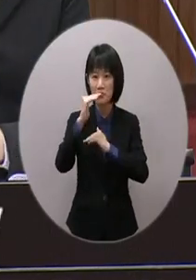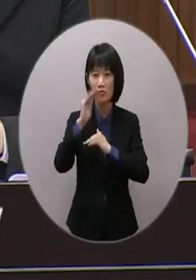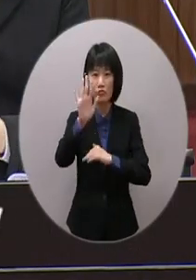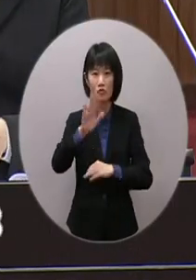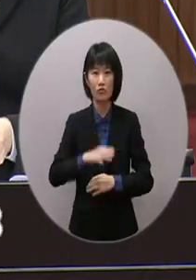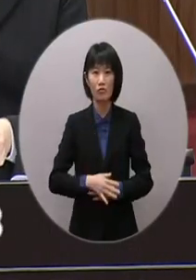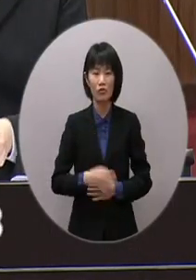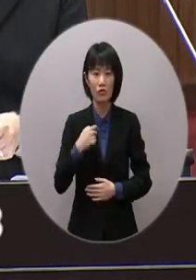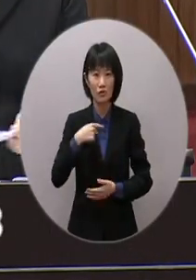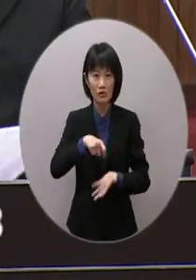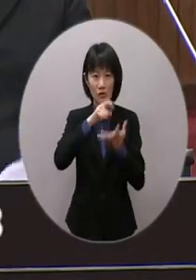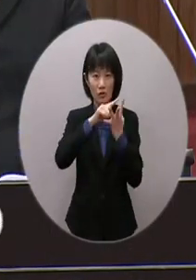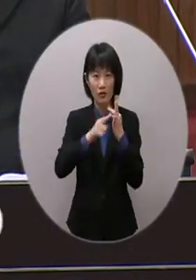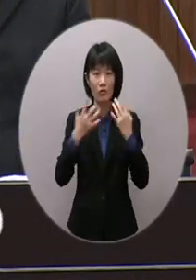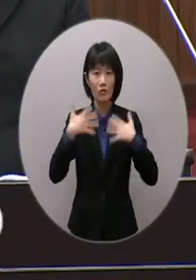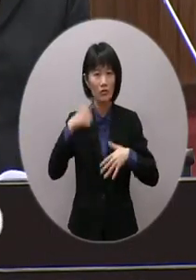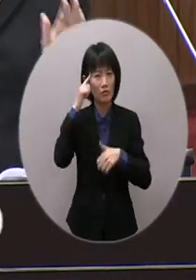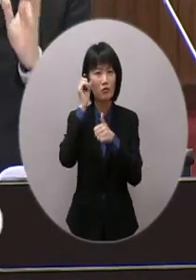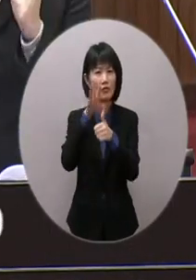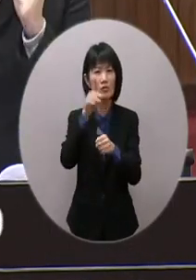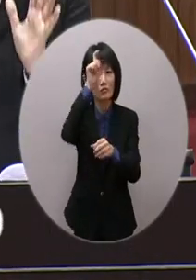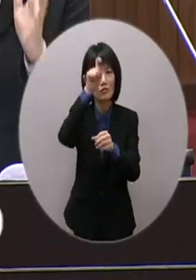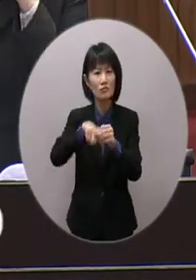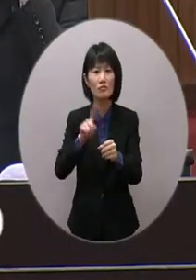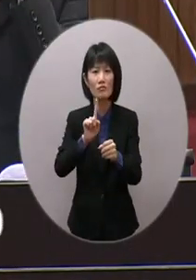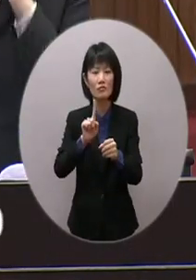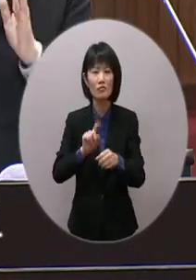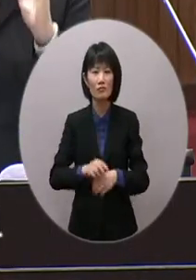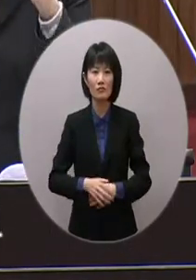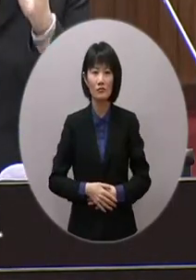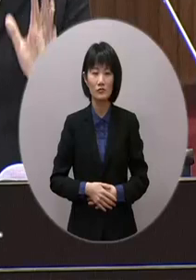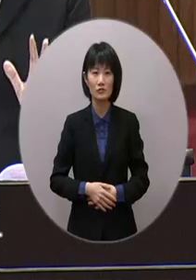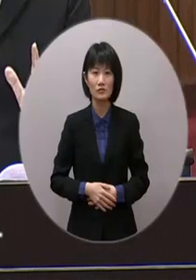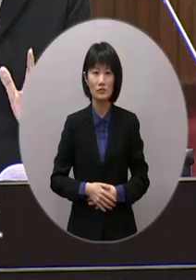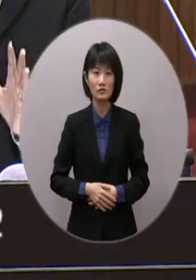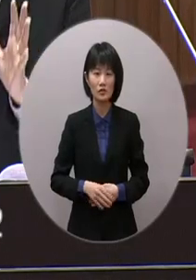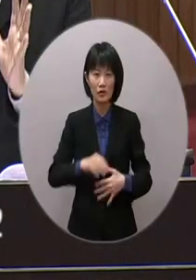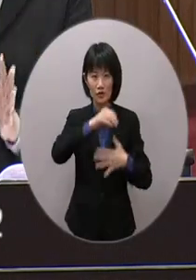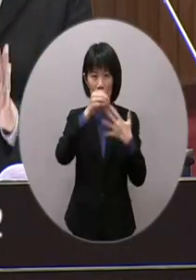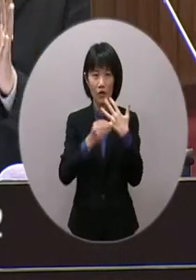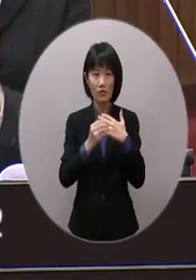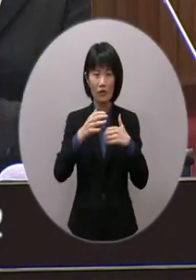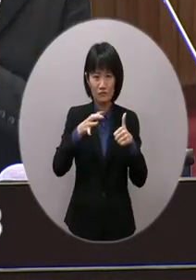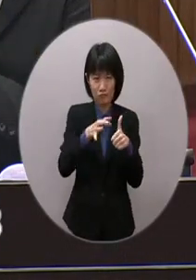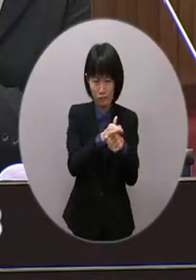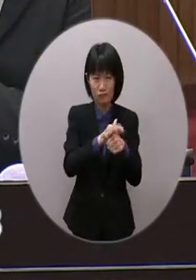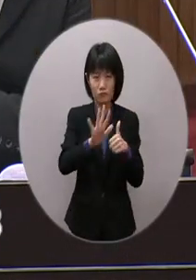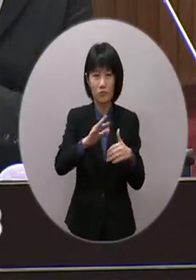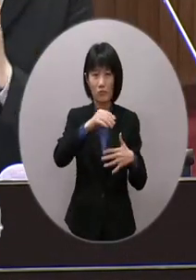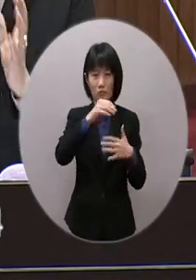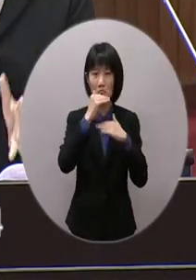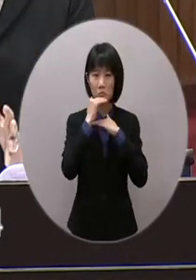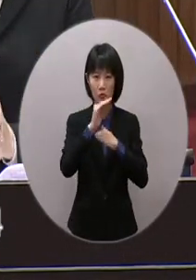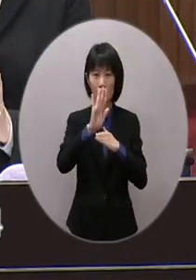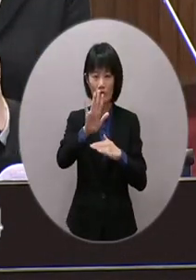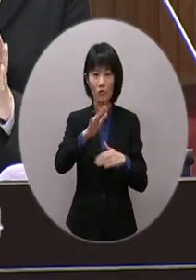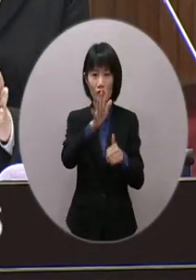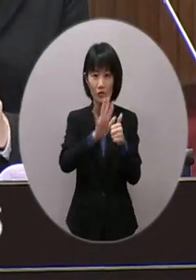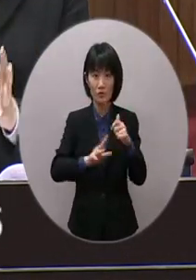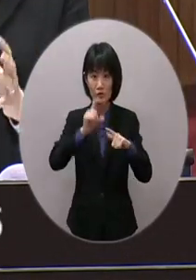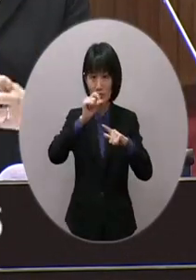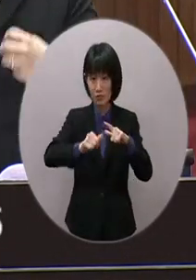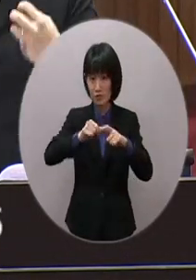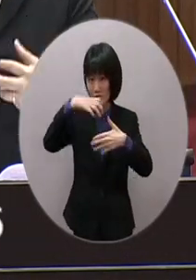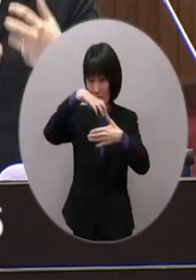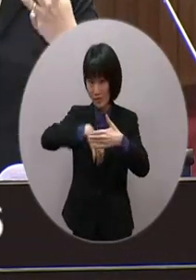出这些问题，就是说，因为我们有很多的一些限制，让我们这些企业没有办法